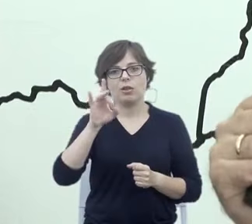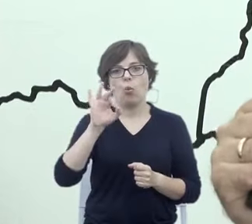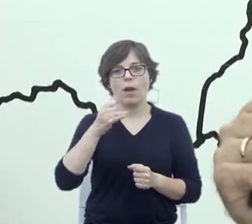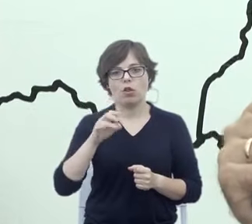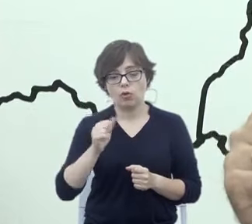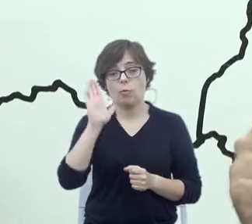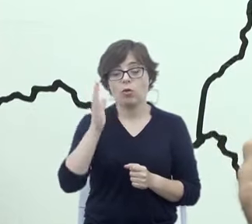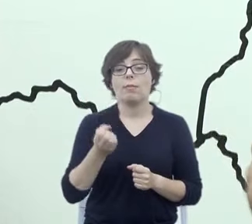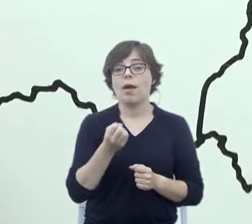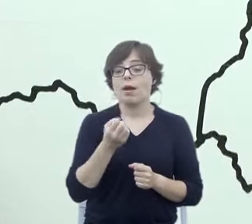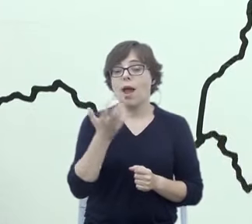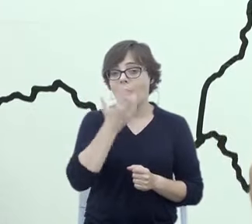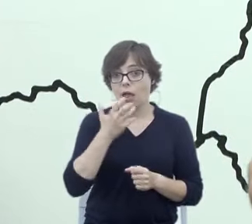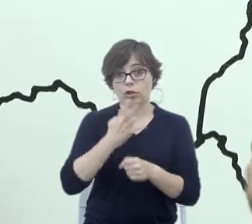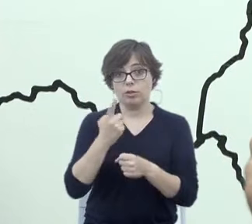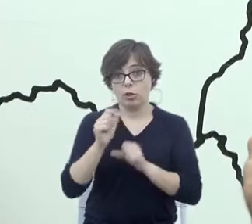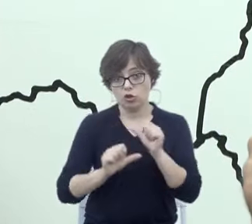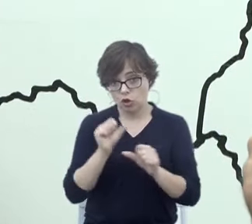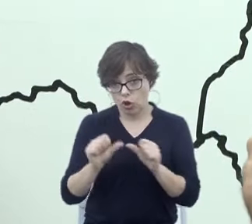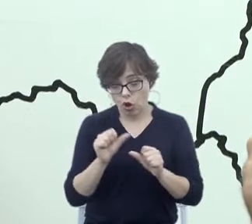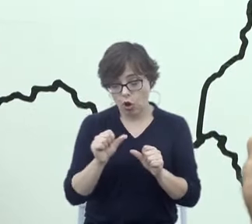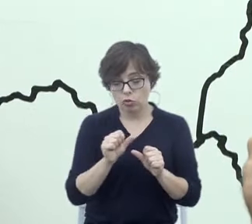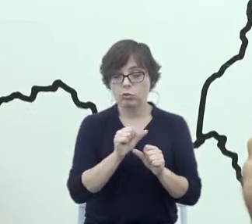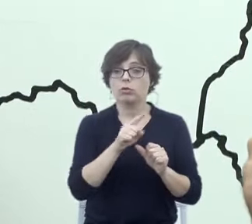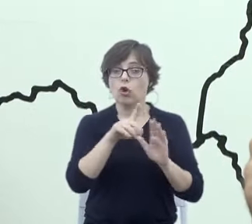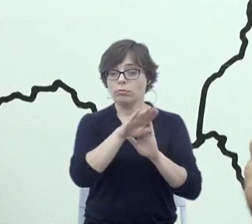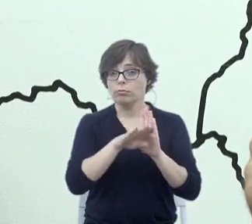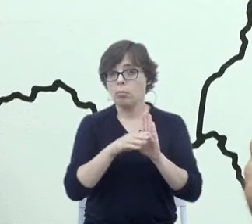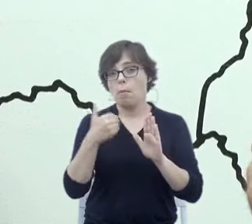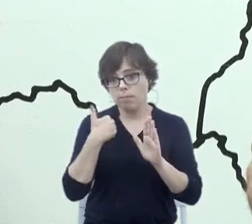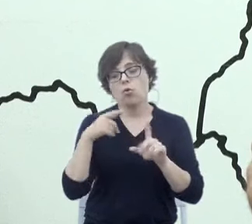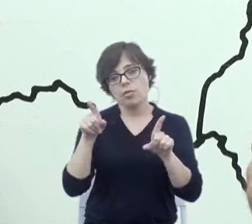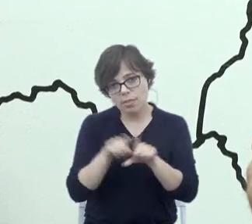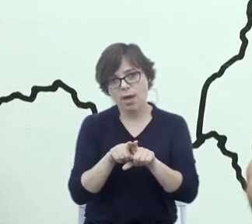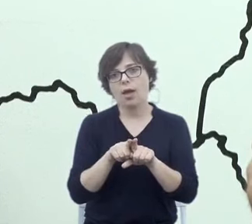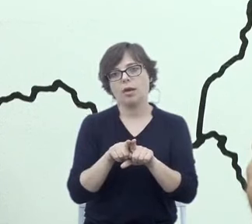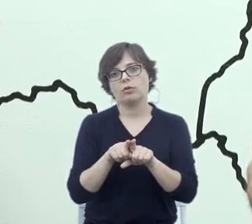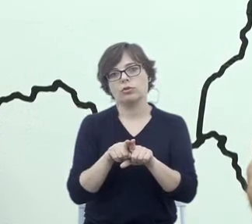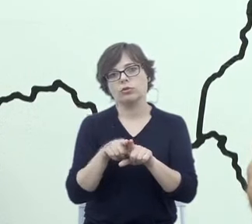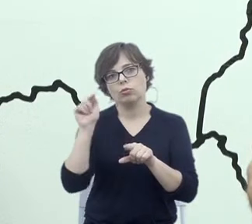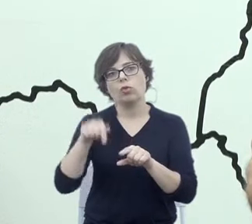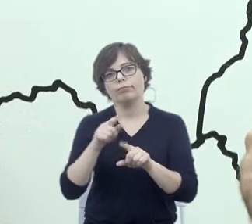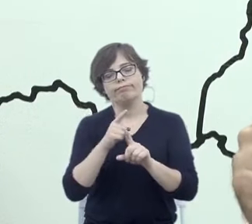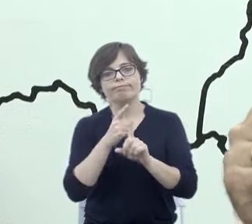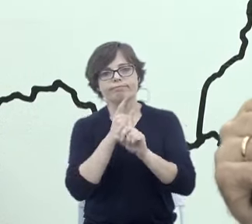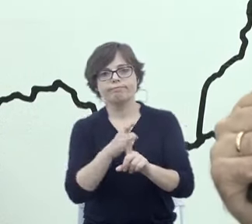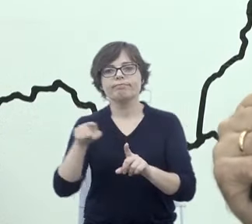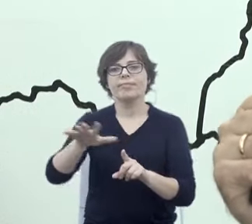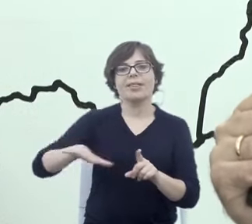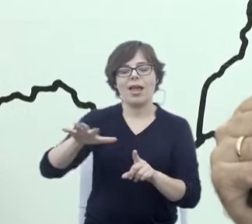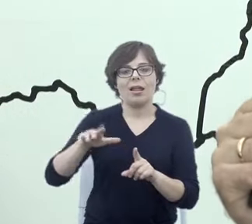latem 1941 roku na zajmowane tereny kontrolowane. Czy